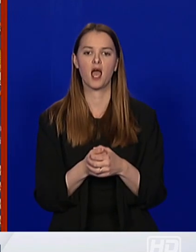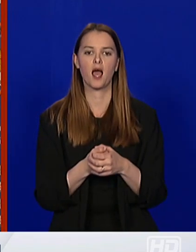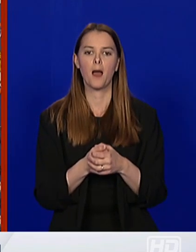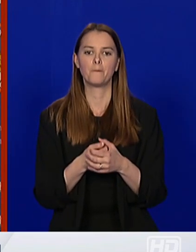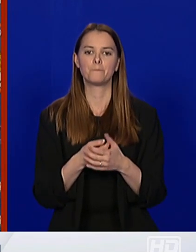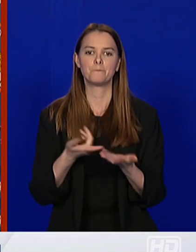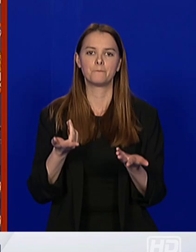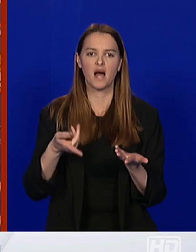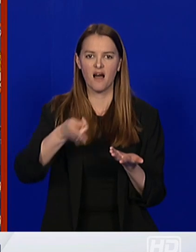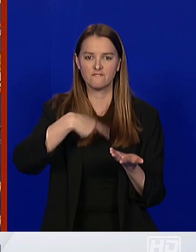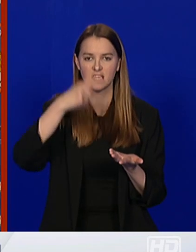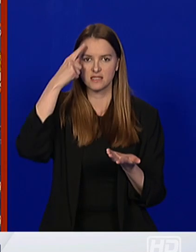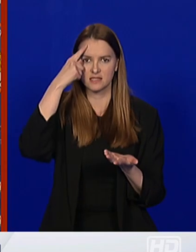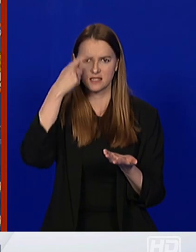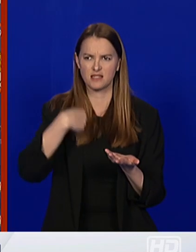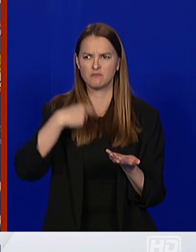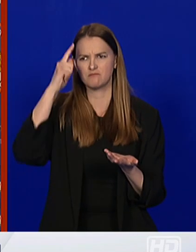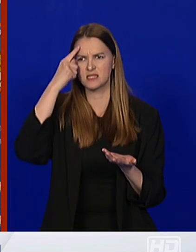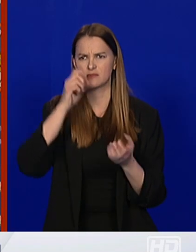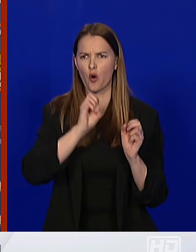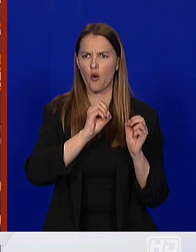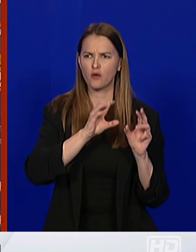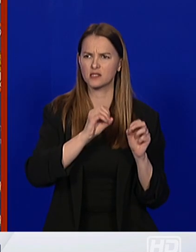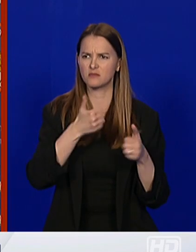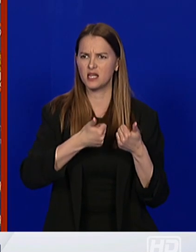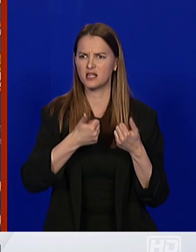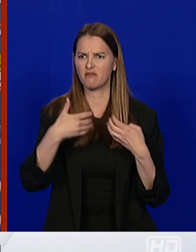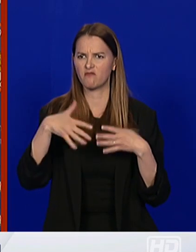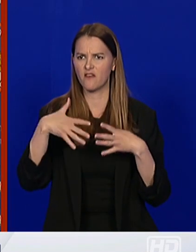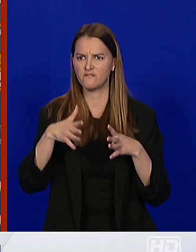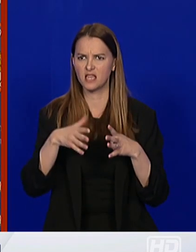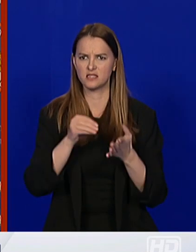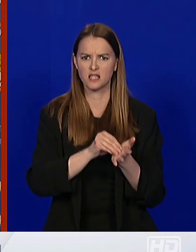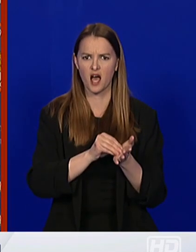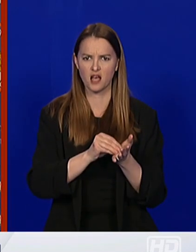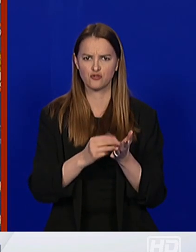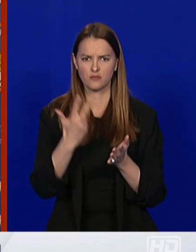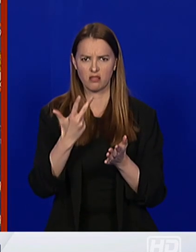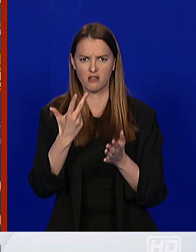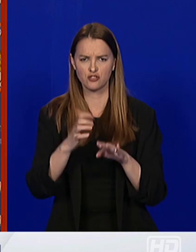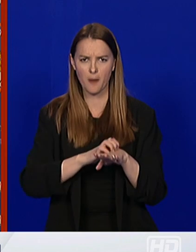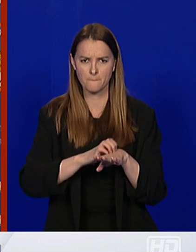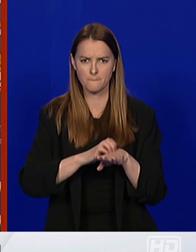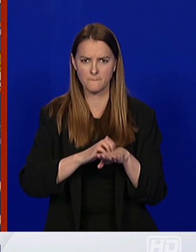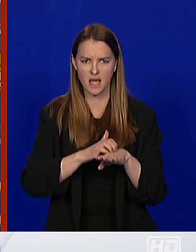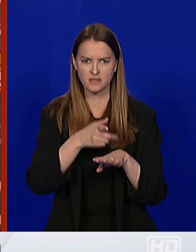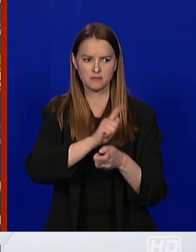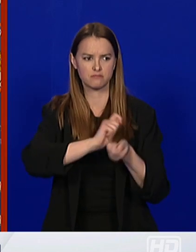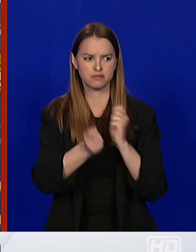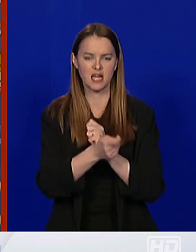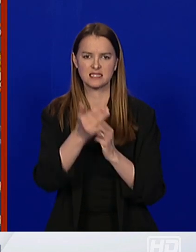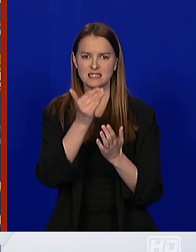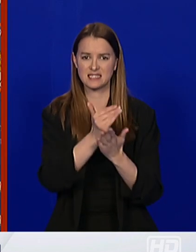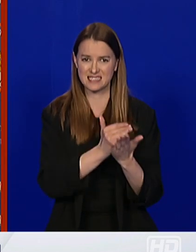negdje, čini mi se, 18. ili 19. 3. je izvršena novelacija Zakona o sustavu